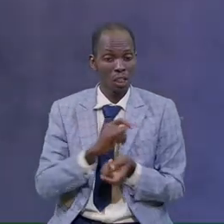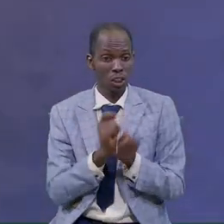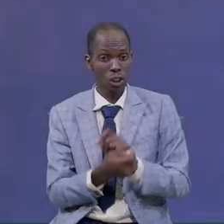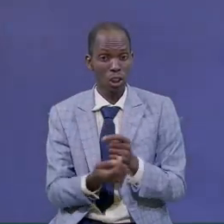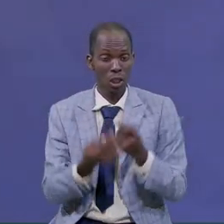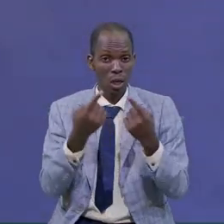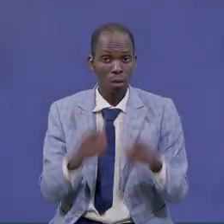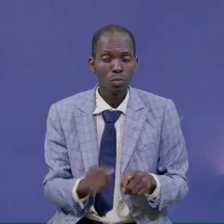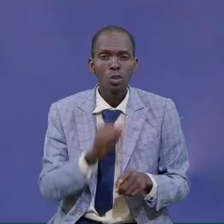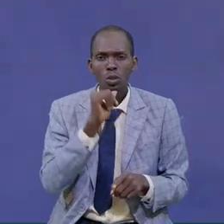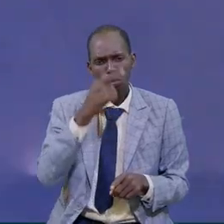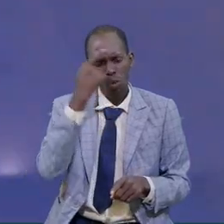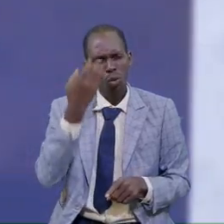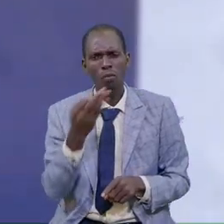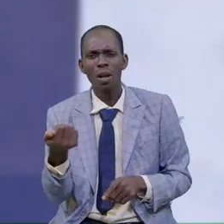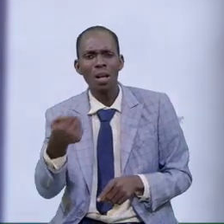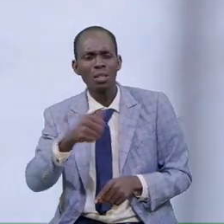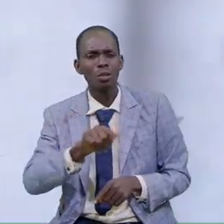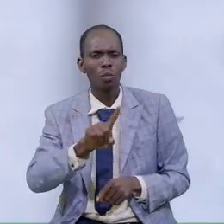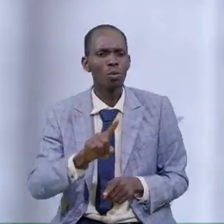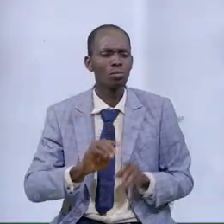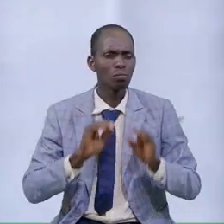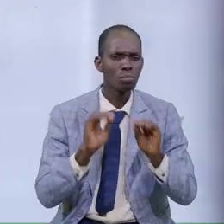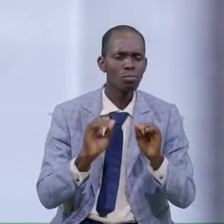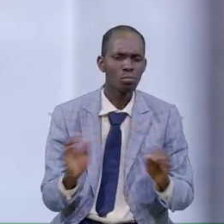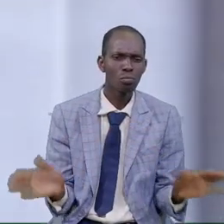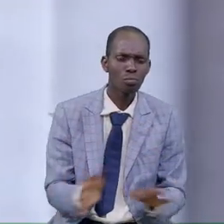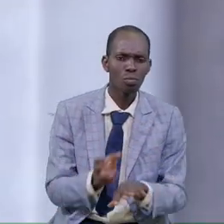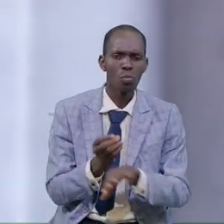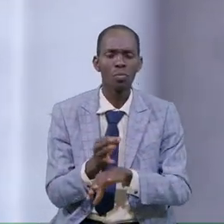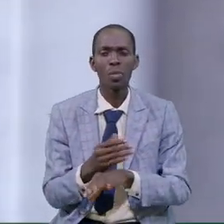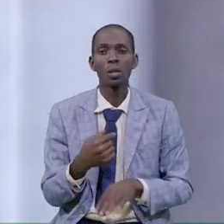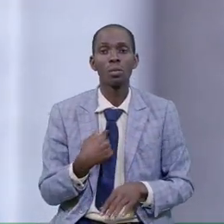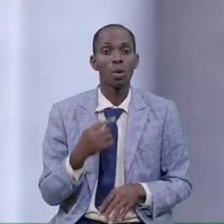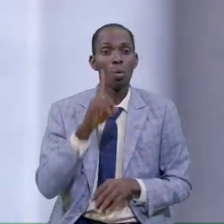d'un mentor. Un enseignant était venu dans notre école en